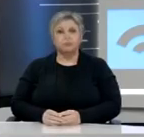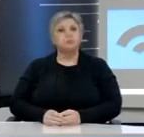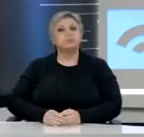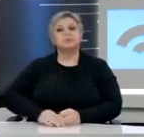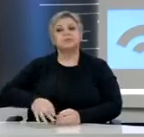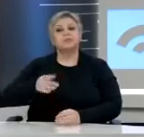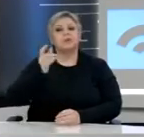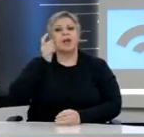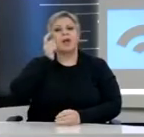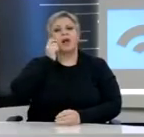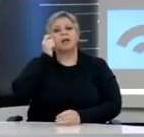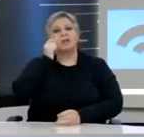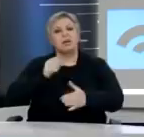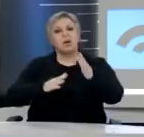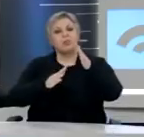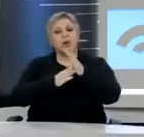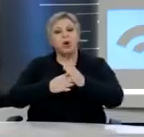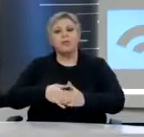Κύριε Πρόεδρε, κυρίες και κύριοι συνάδελφοι,